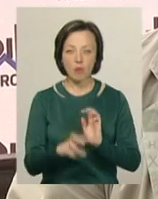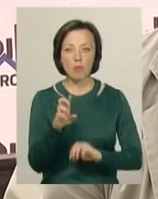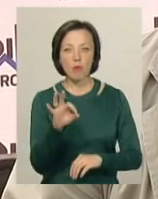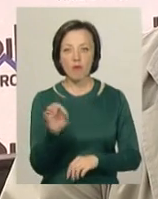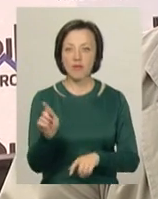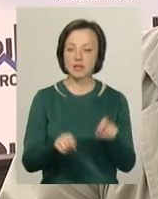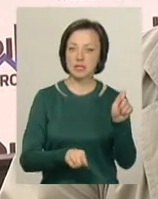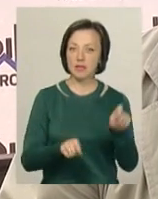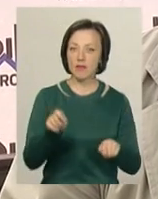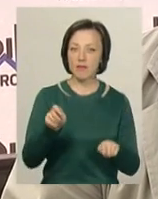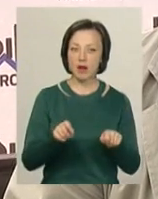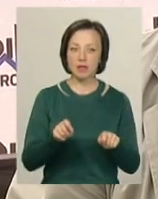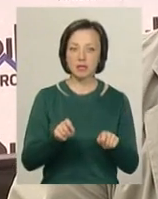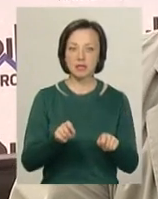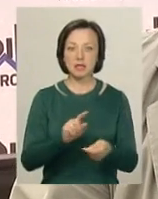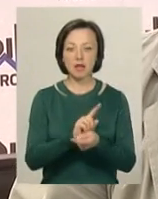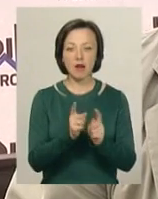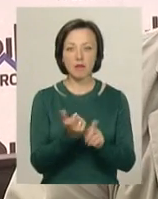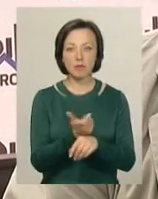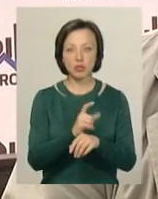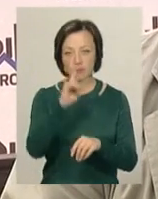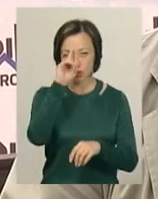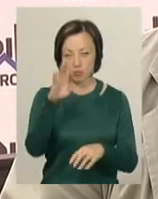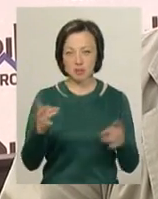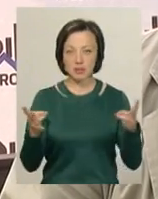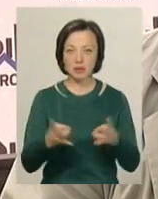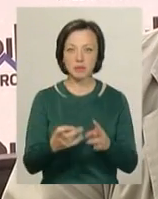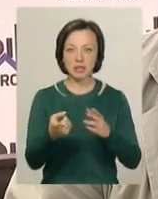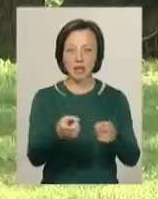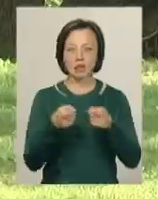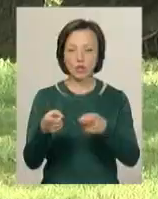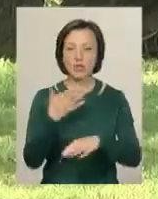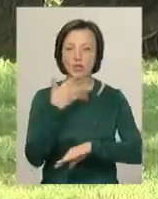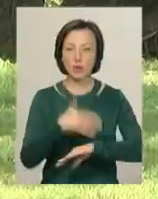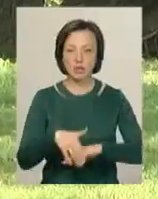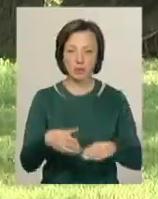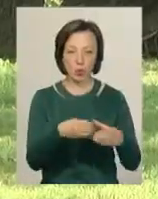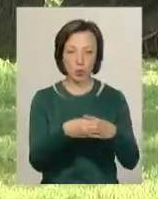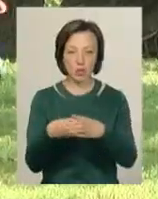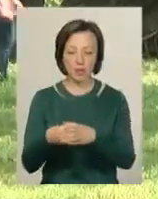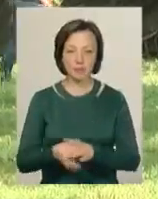аби фестиваль ставав більш відомим, треба залучати і іноземні гурти.